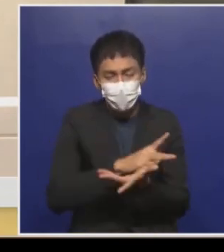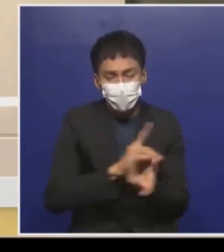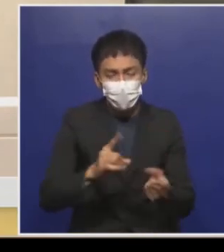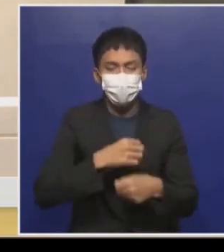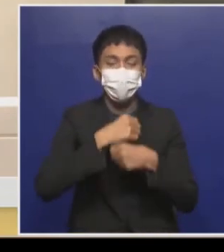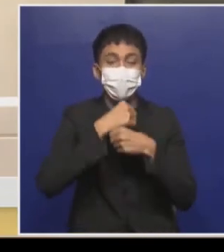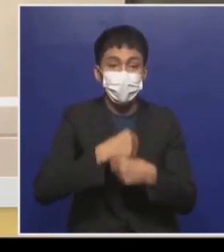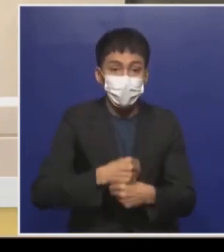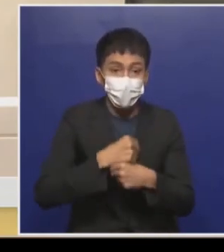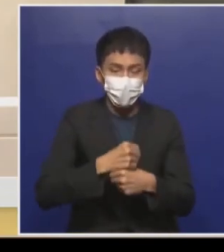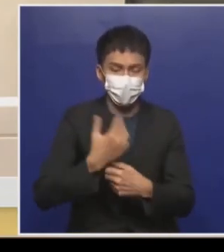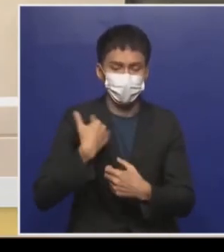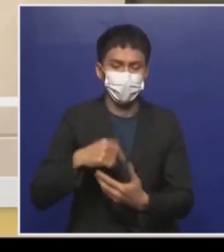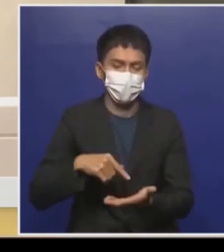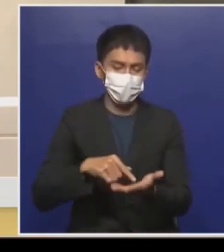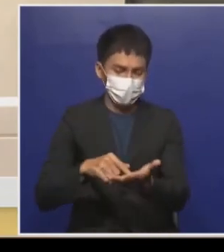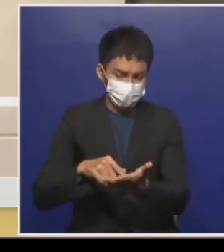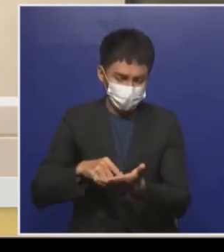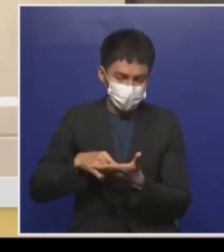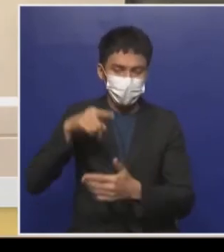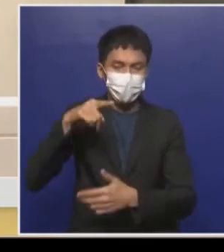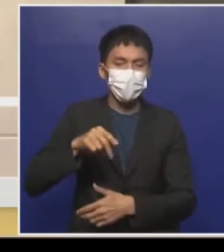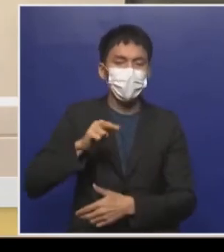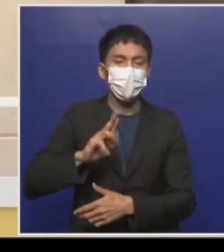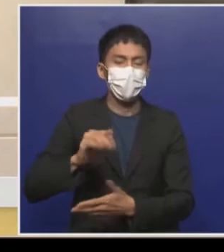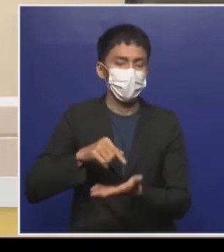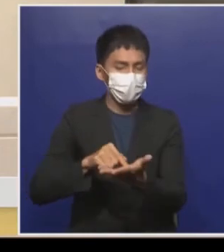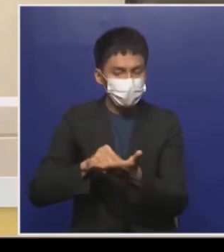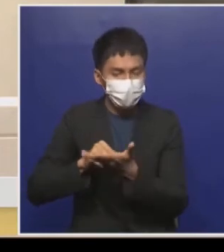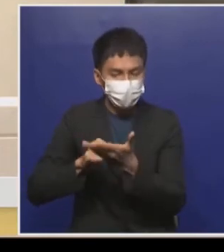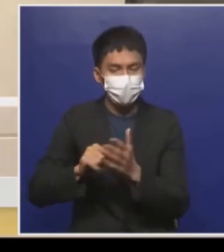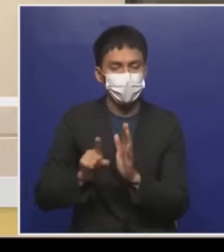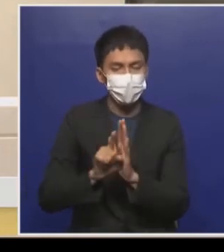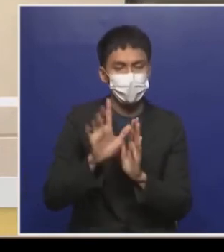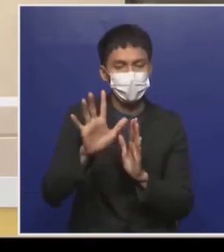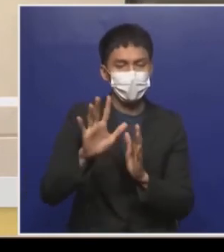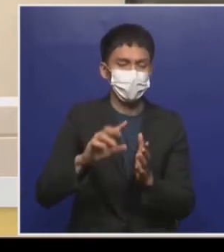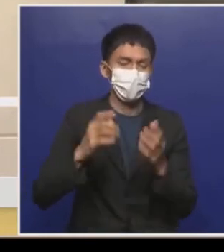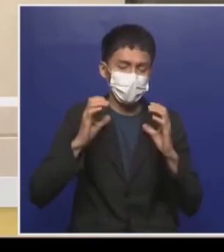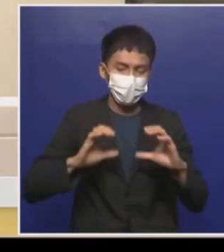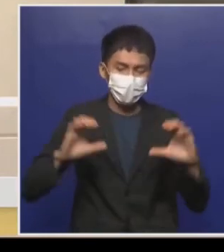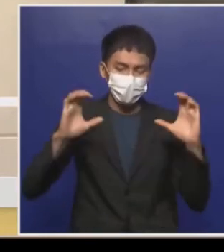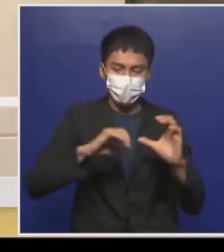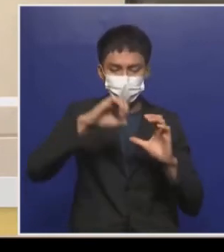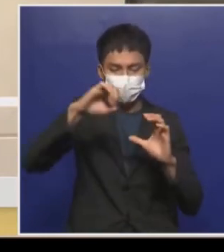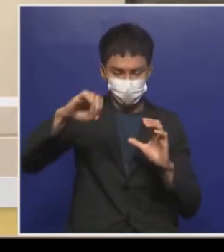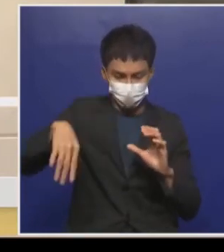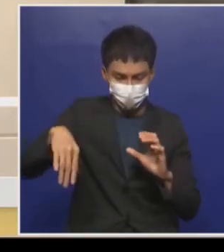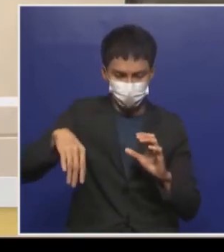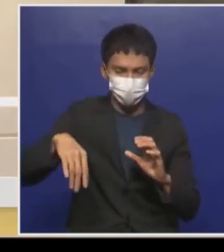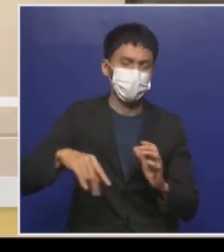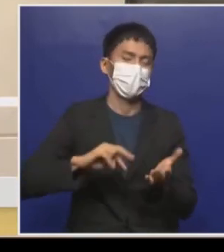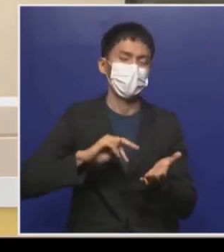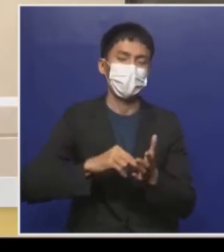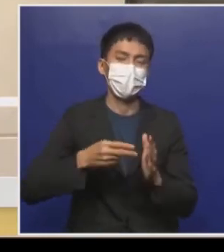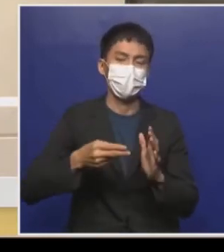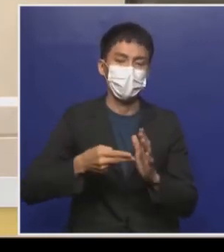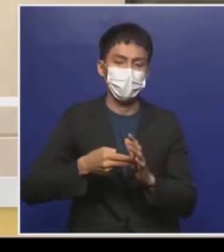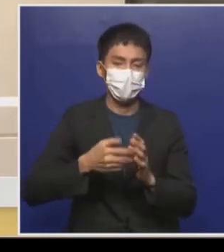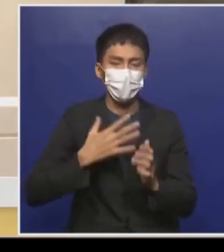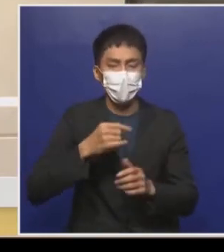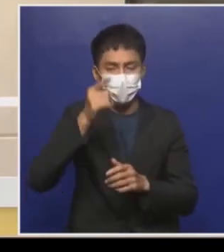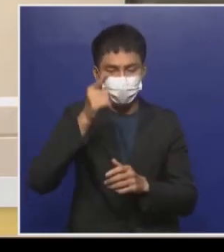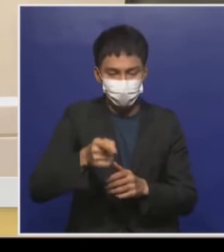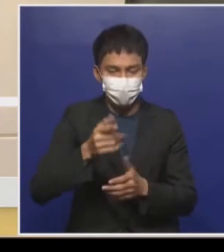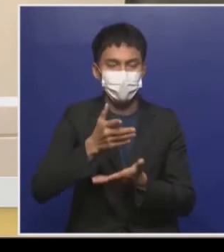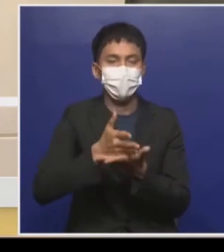บอกวาได้เสนอภาระบอรมาห้าฉบับแล้วรฐบาประตกไปนั้น ก็กาบเรีนว่าเป็คามจิเปลยแ่